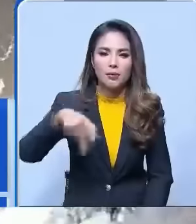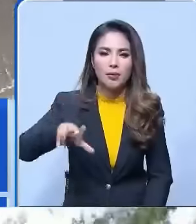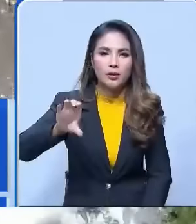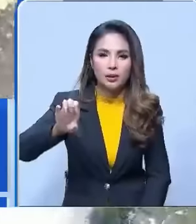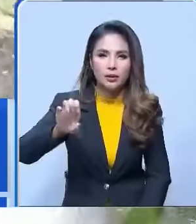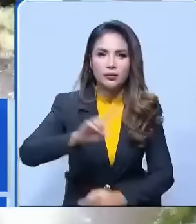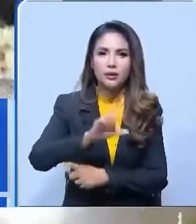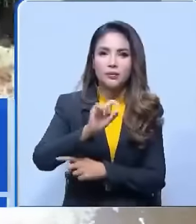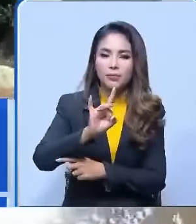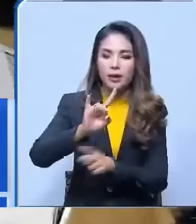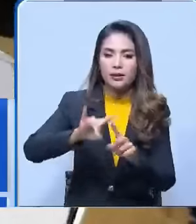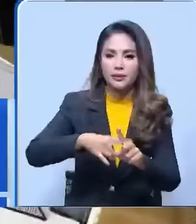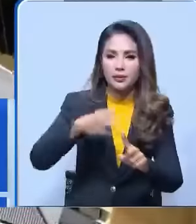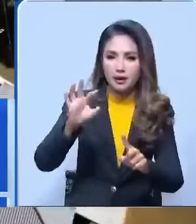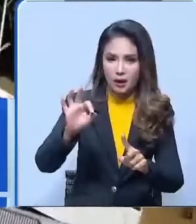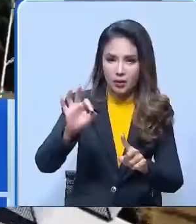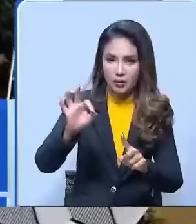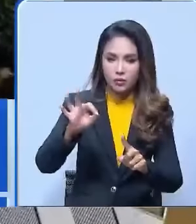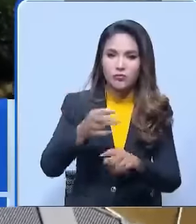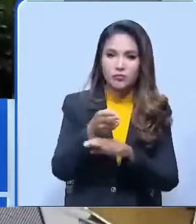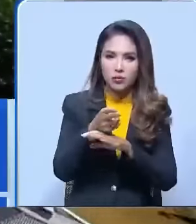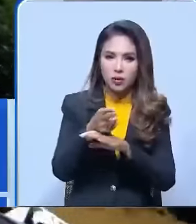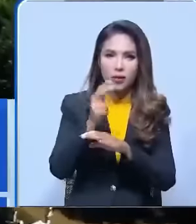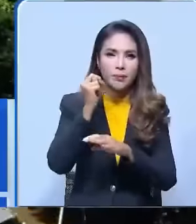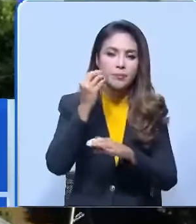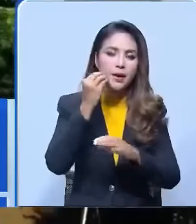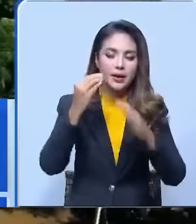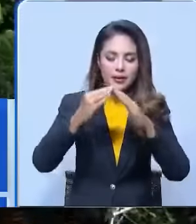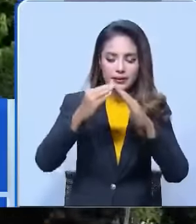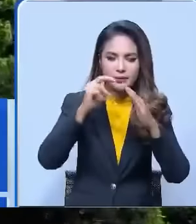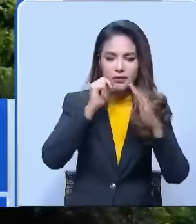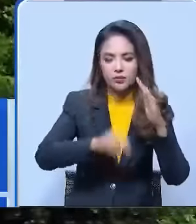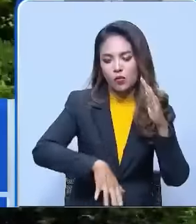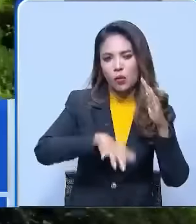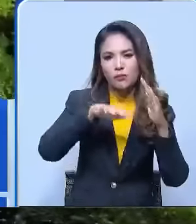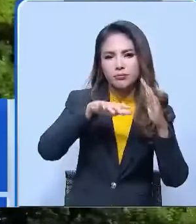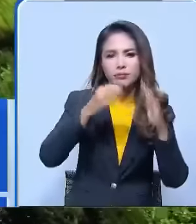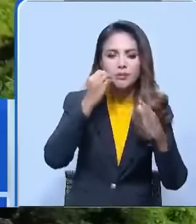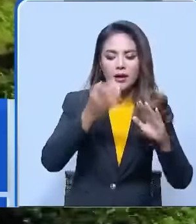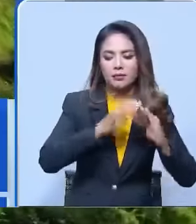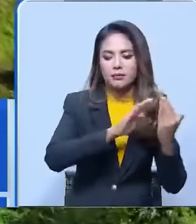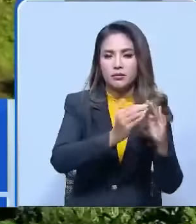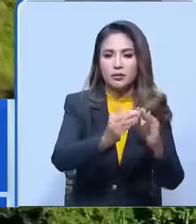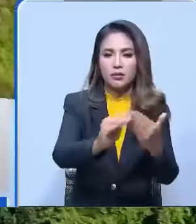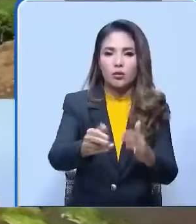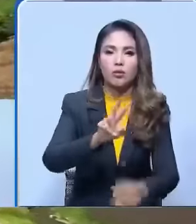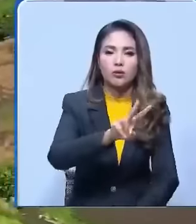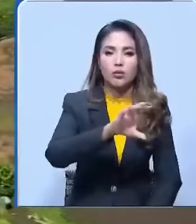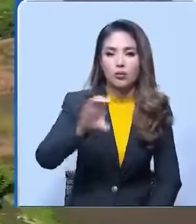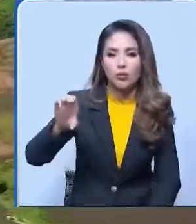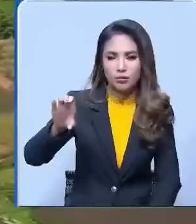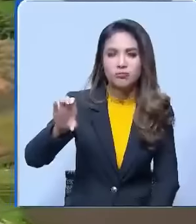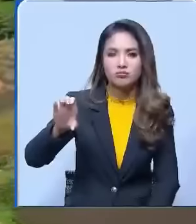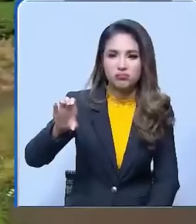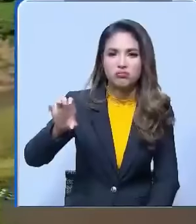นนะคะบ้านของชาวบ้านได้รับผลกระทบจากน้ำท่วมไม่ต่ำกว่า200หลังคาเรือนโดยจุดที่เป็นพื้นที่ลุ่มต่ำเนี่ยก็โห